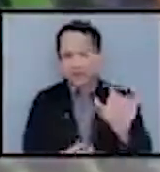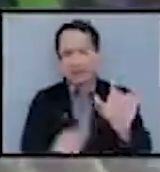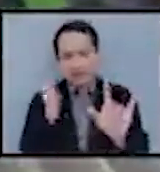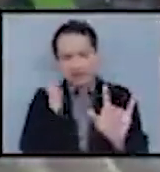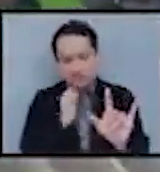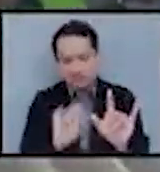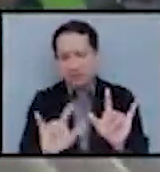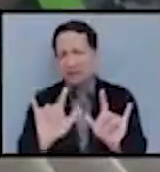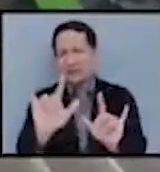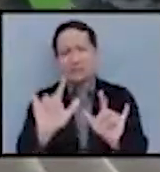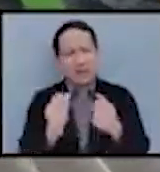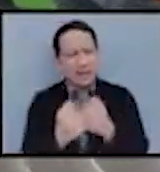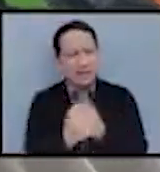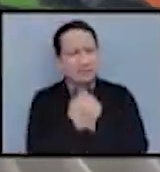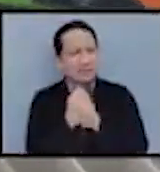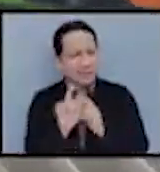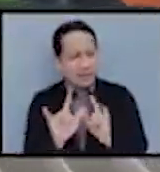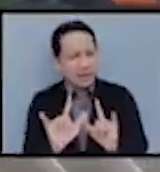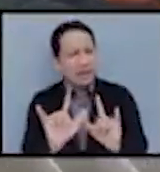Mahal na mahal kita.